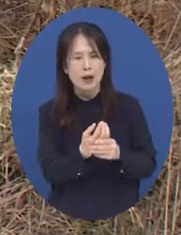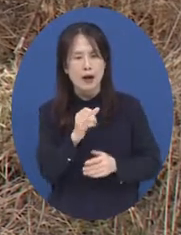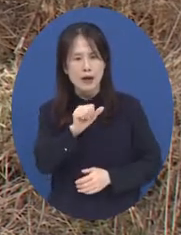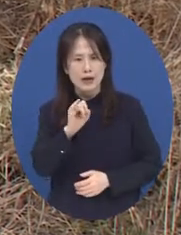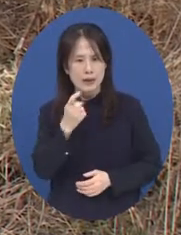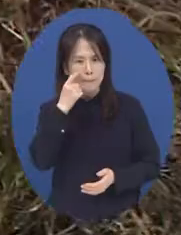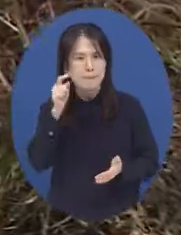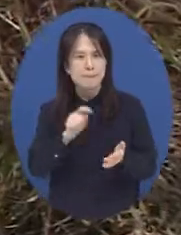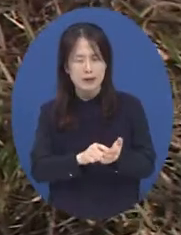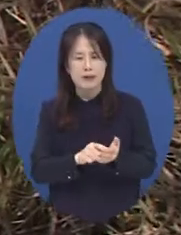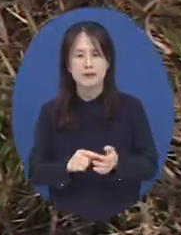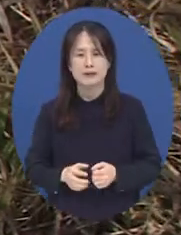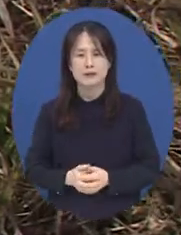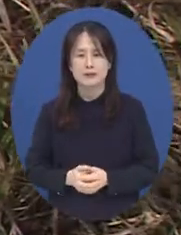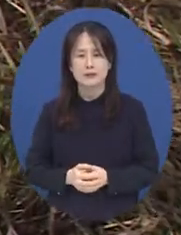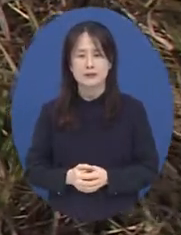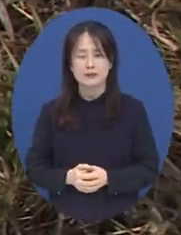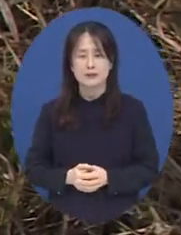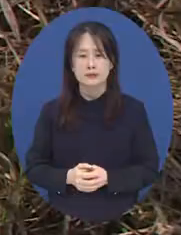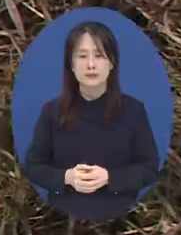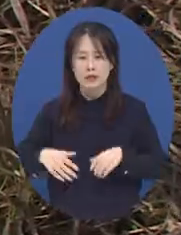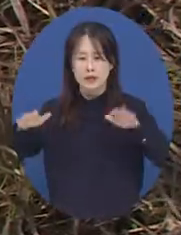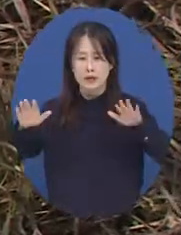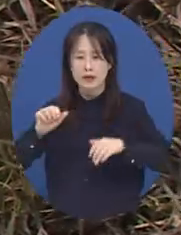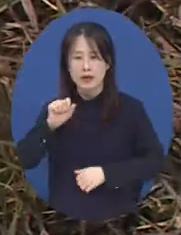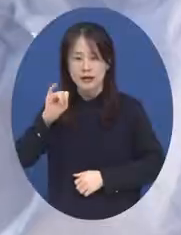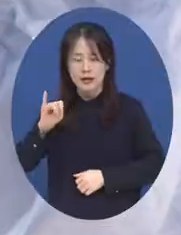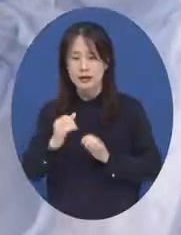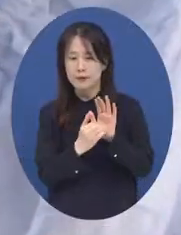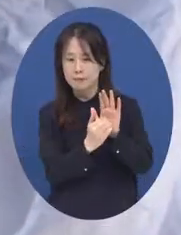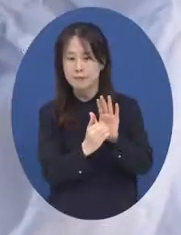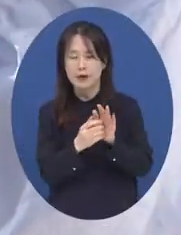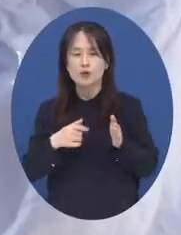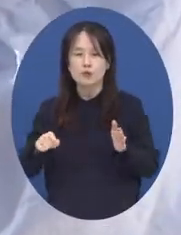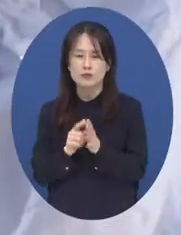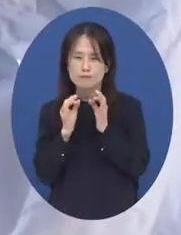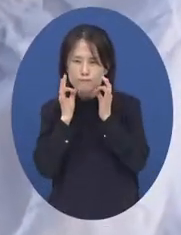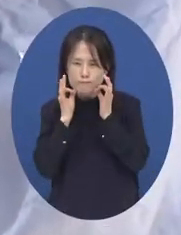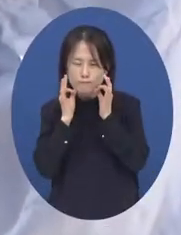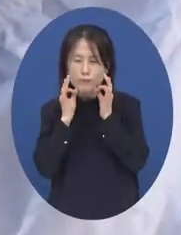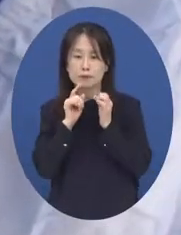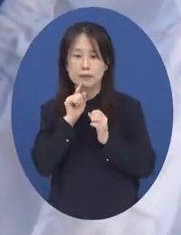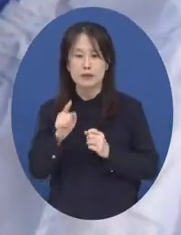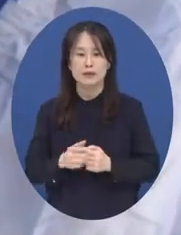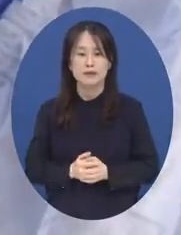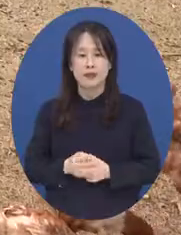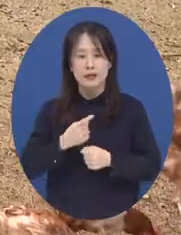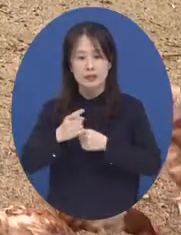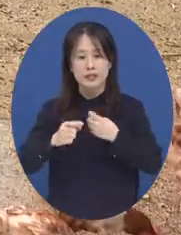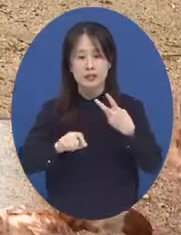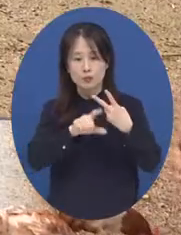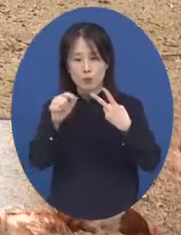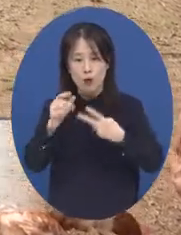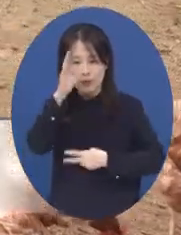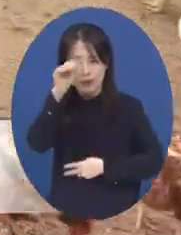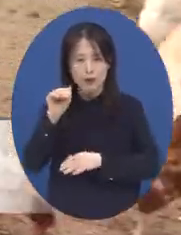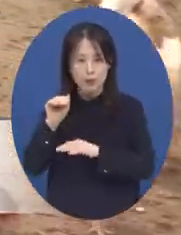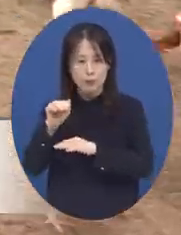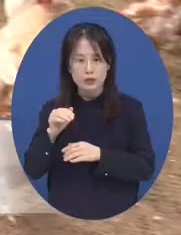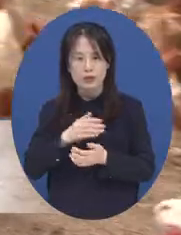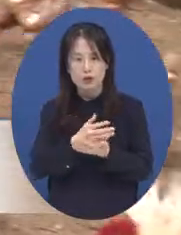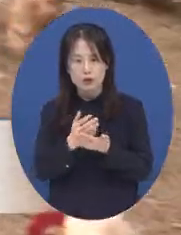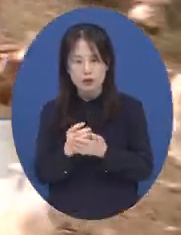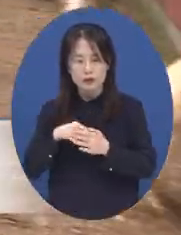가능성에 매우 높은 상 입다 경우들은 조류인플루엔자 방역 의 고삐를 더욱 당기기를 했습니다 내년 2월까지